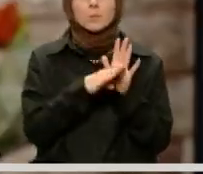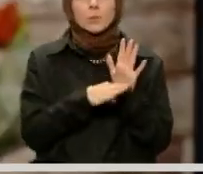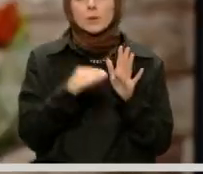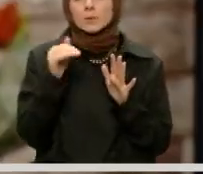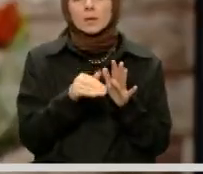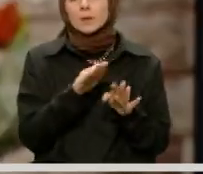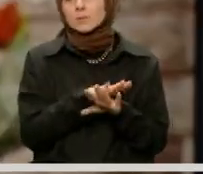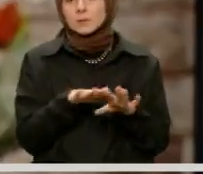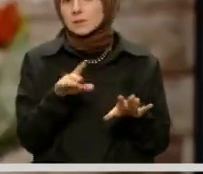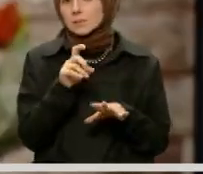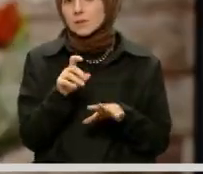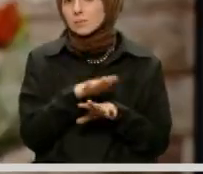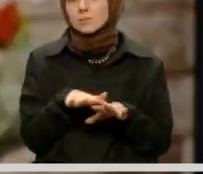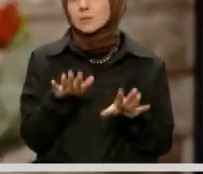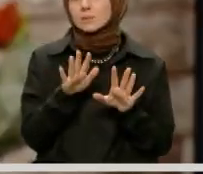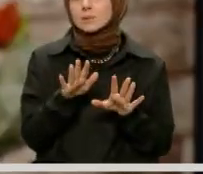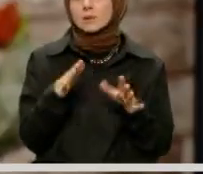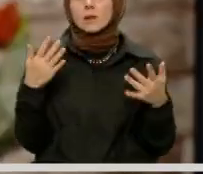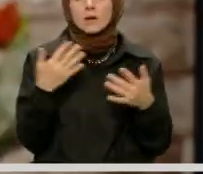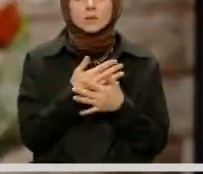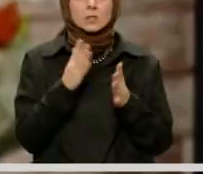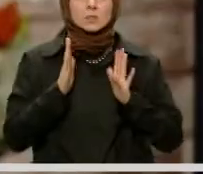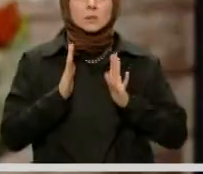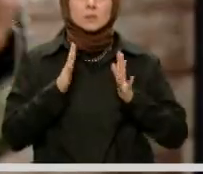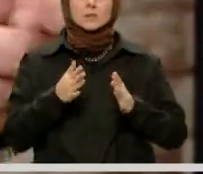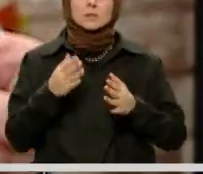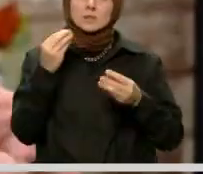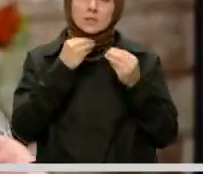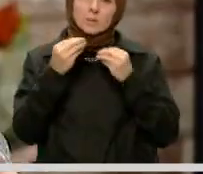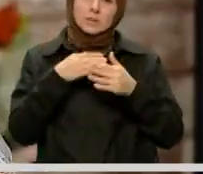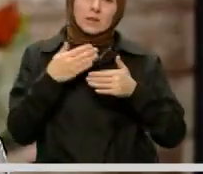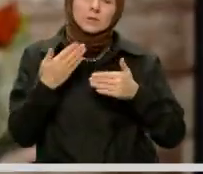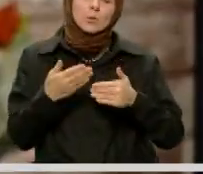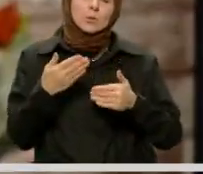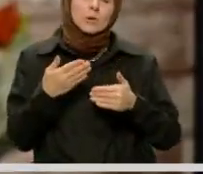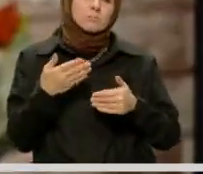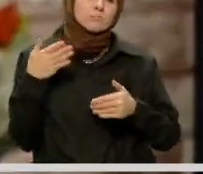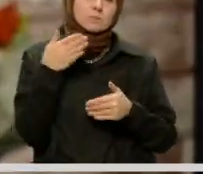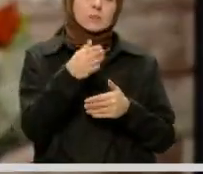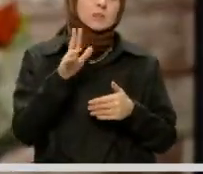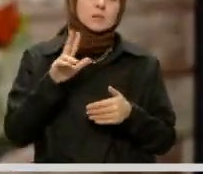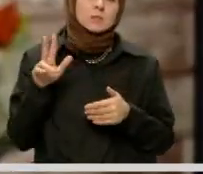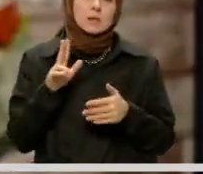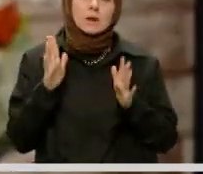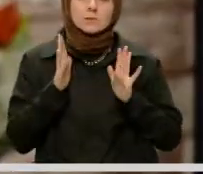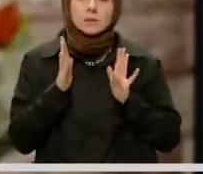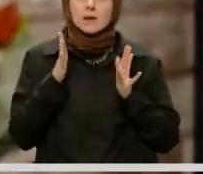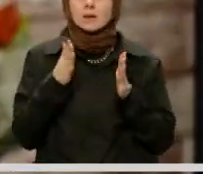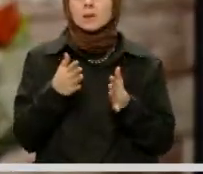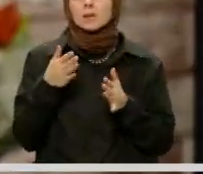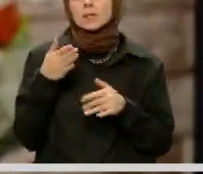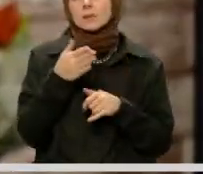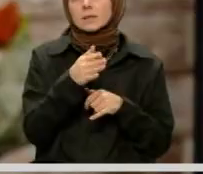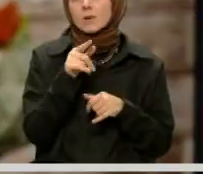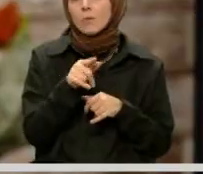mi? Bitmedi. Akşam namazımızı kıldık hemen yemeğin akabinde. Koştuk teravihlere. Teravihlerle